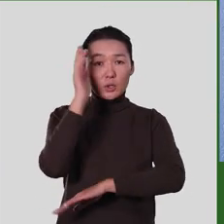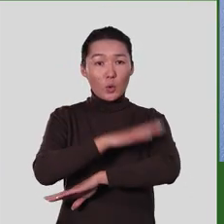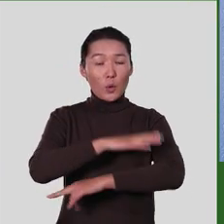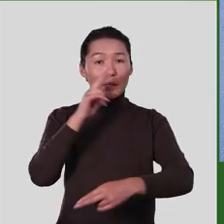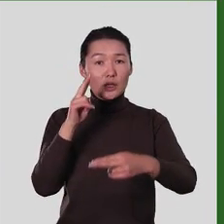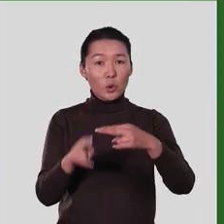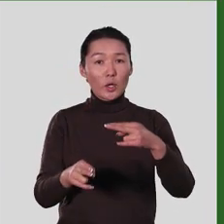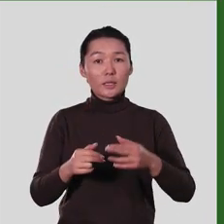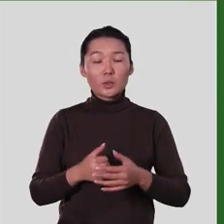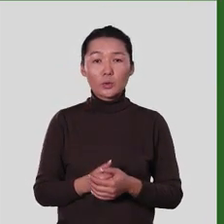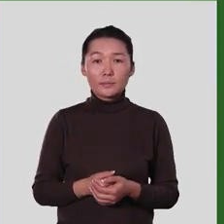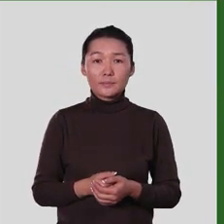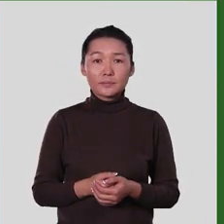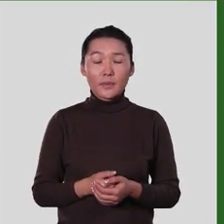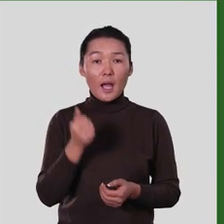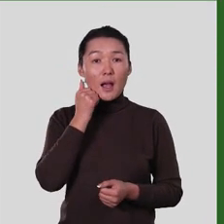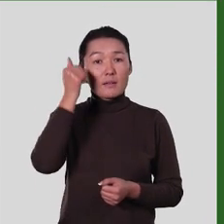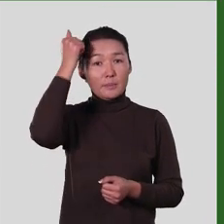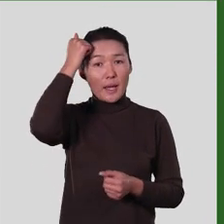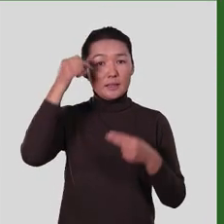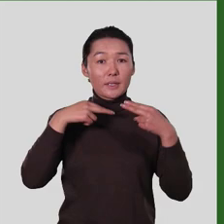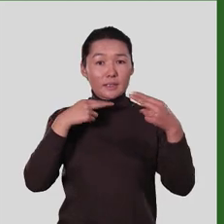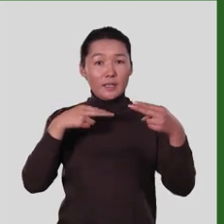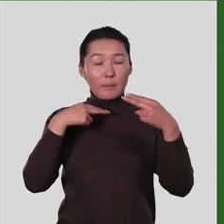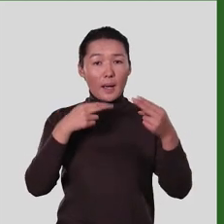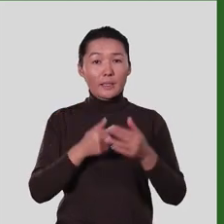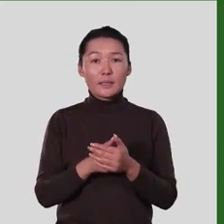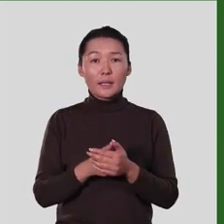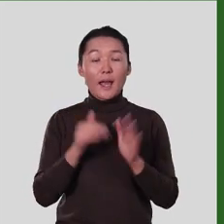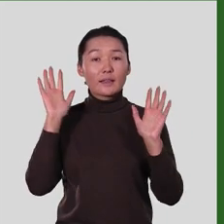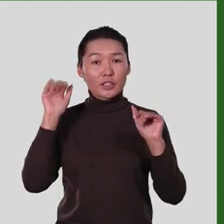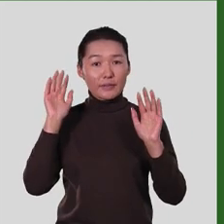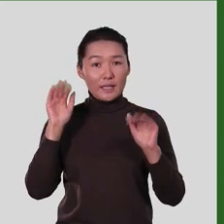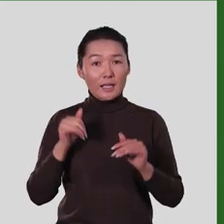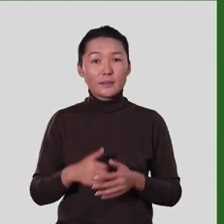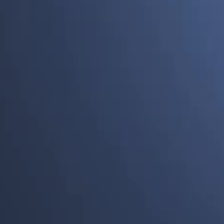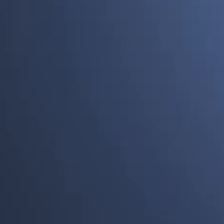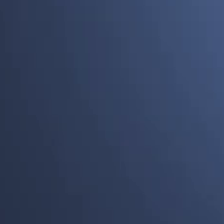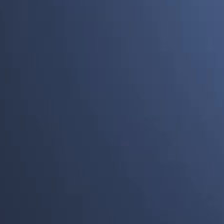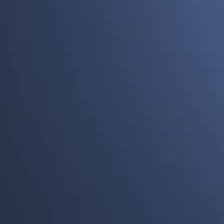подошел к концу. Спасибо за внимание. До свидания, ребята.